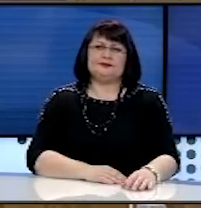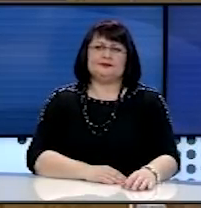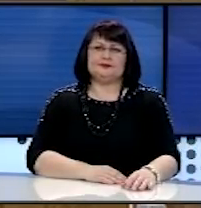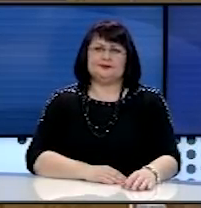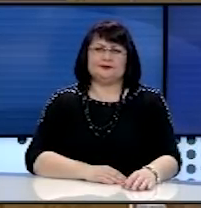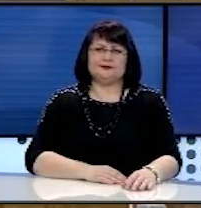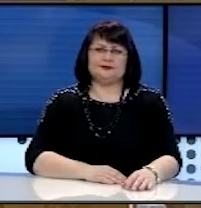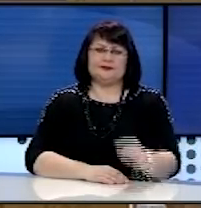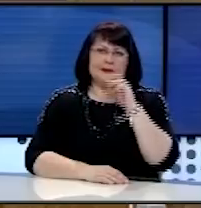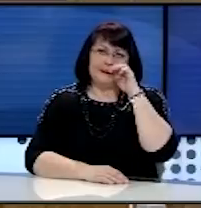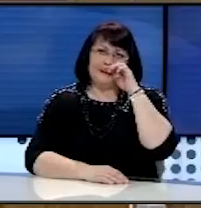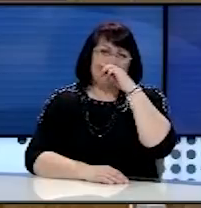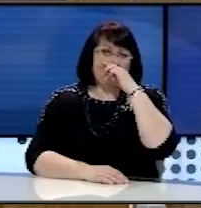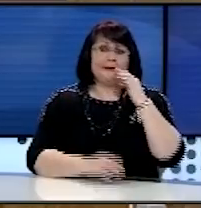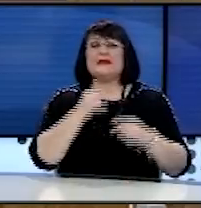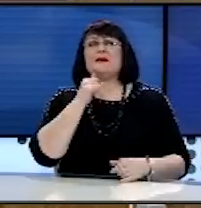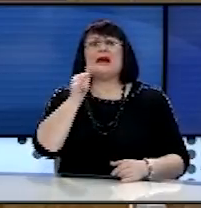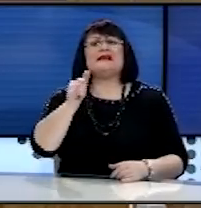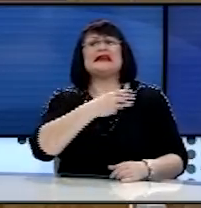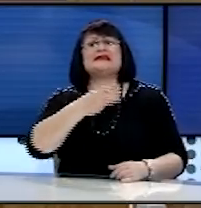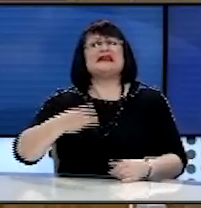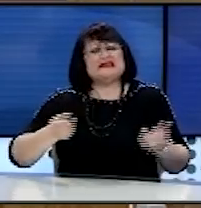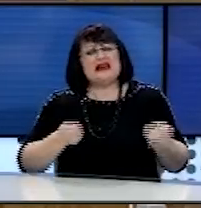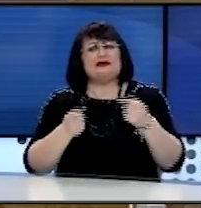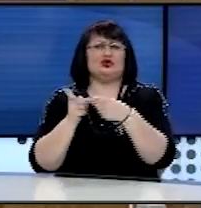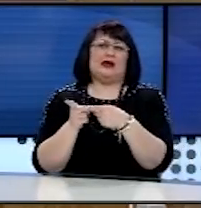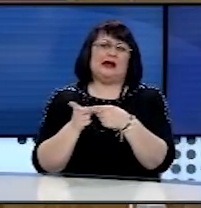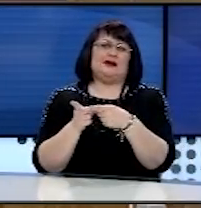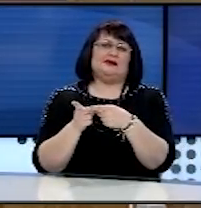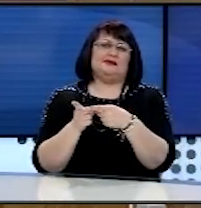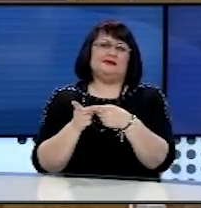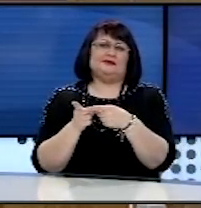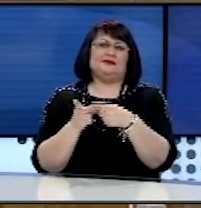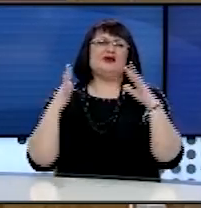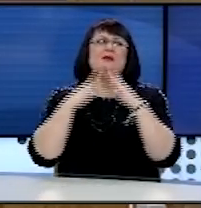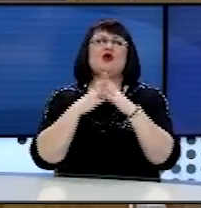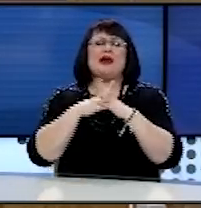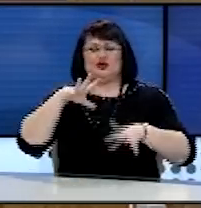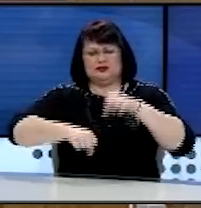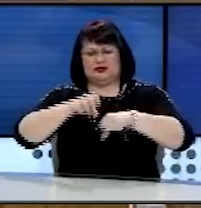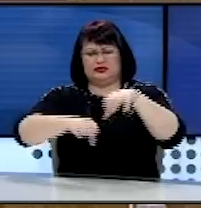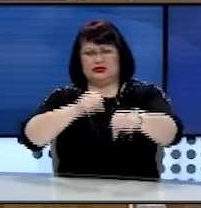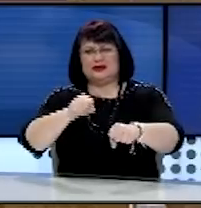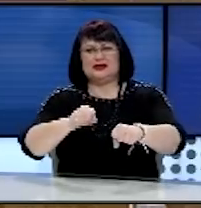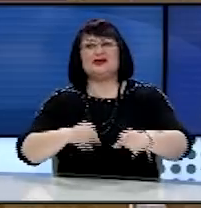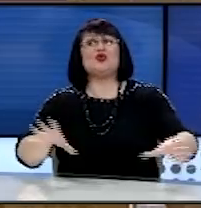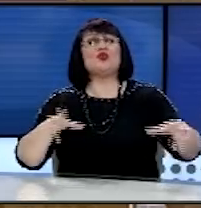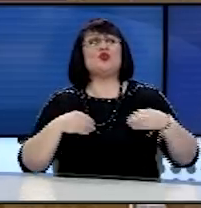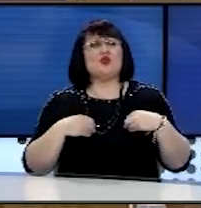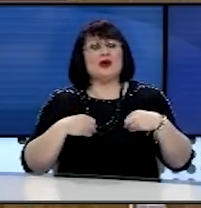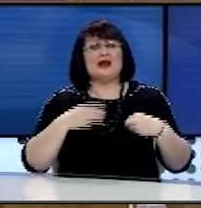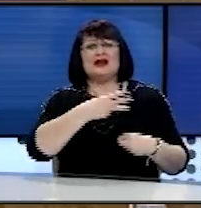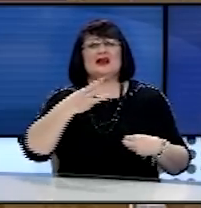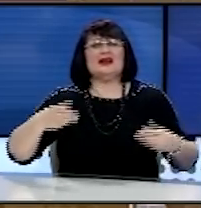Κάνετε αυτό που κάνατε πάντα σε όλες τις περιπτώσεις ιμπεριαλιστικών πολέμων. Υιοθετείτε